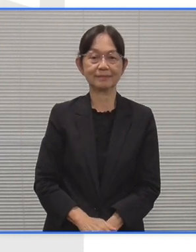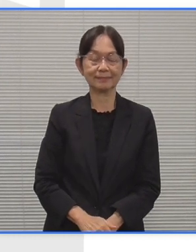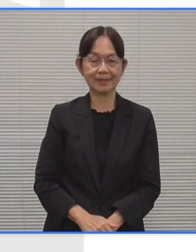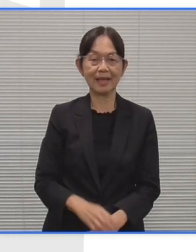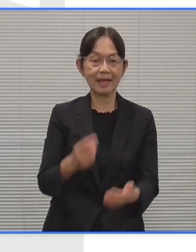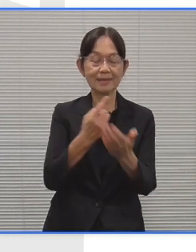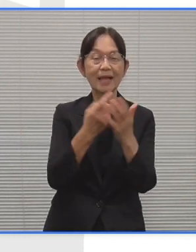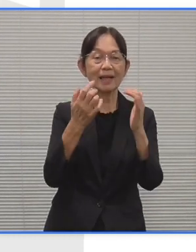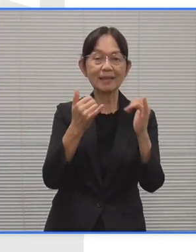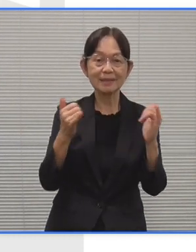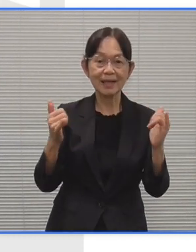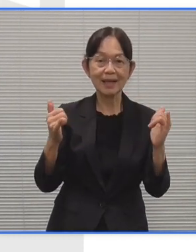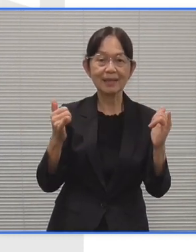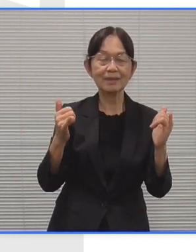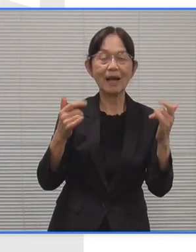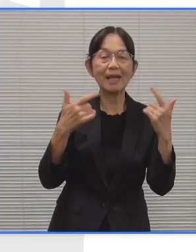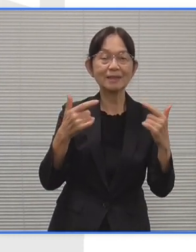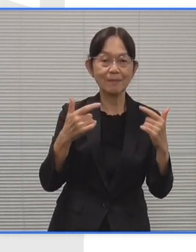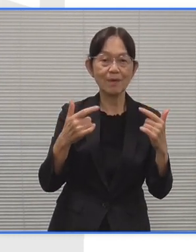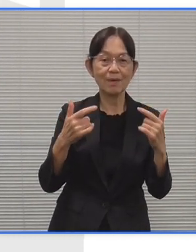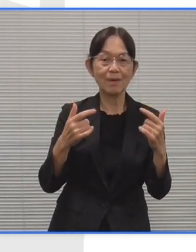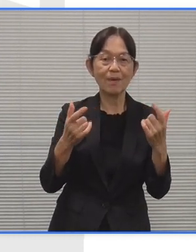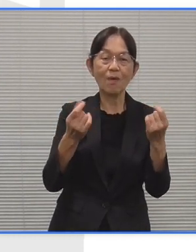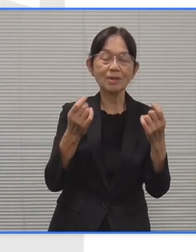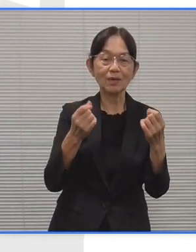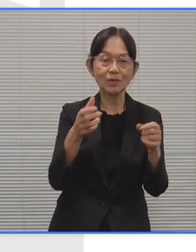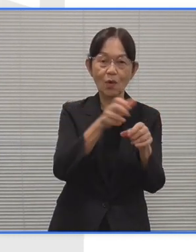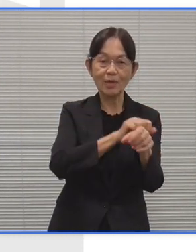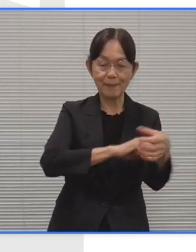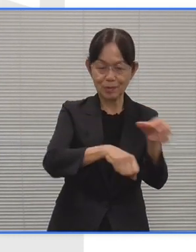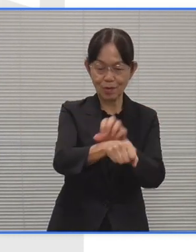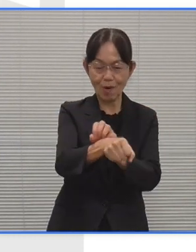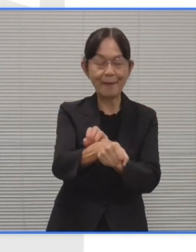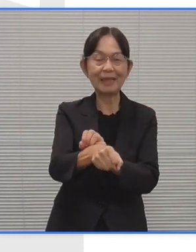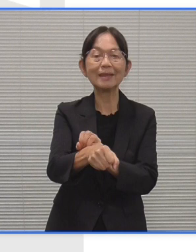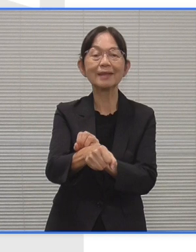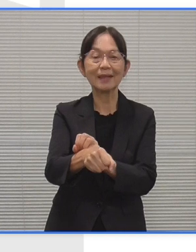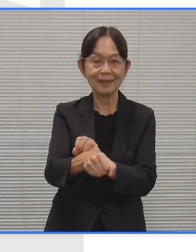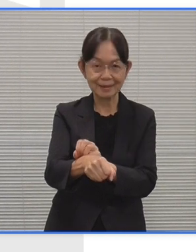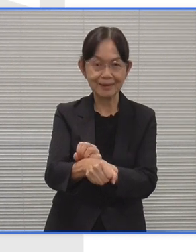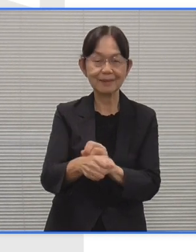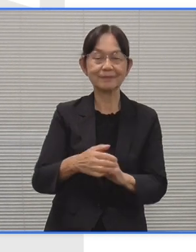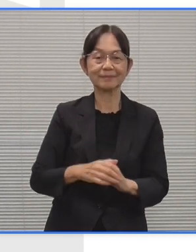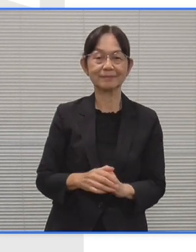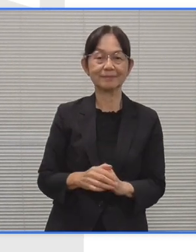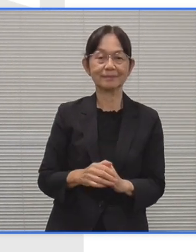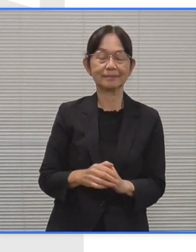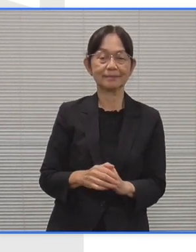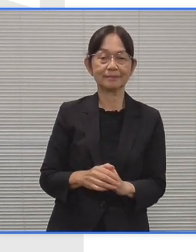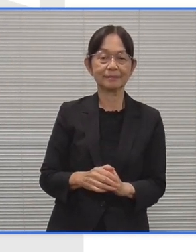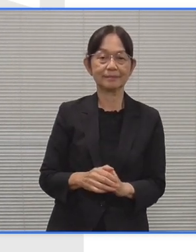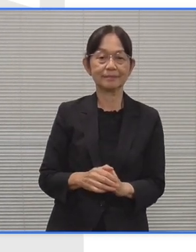加者にはいつもお揃いの手袋なんかをプレゼントをしているところでございます。